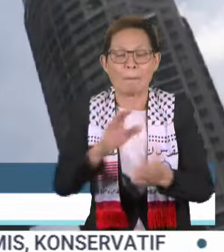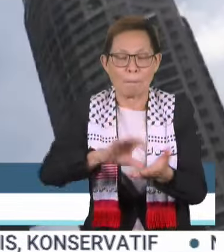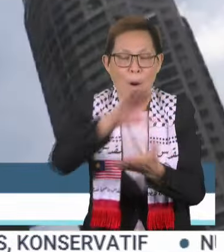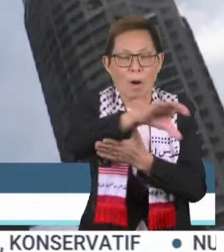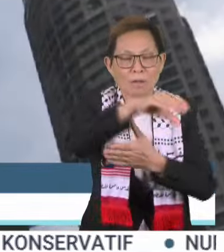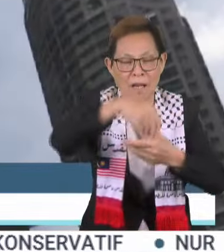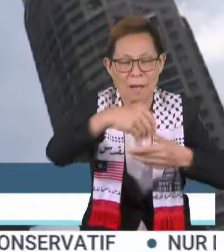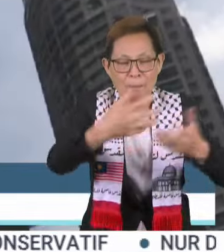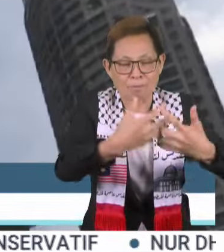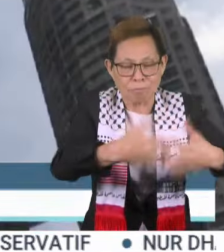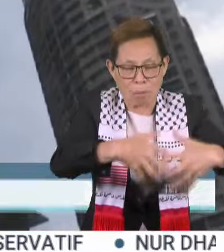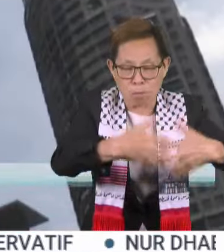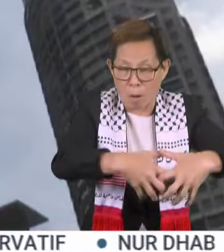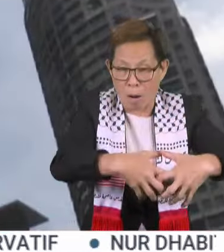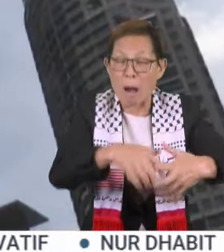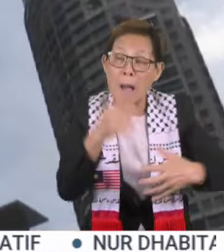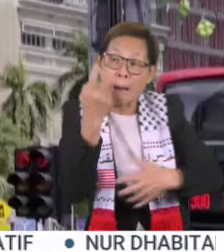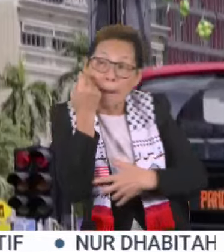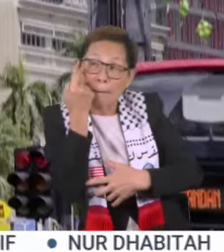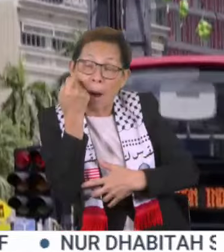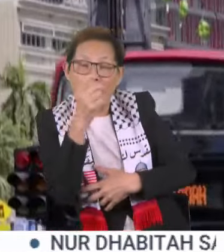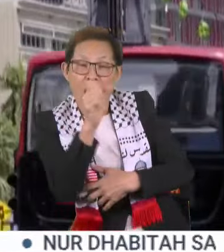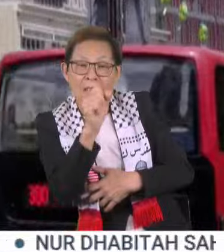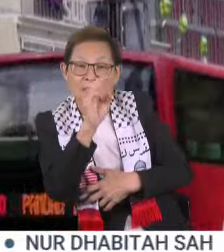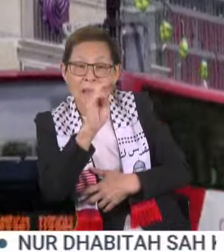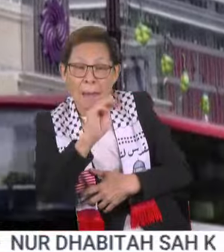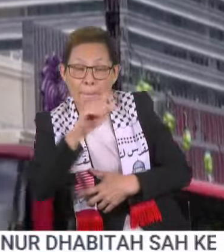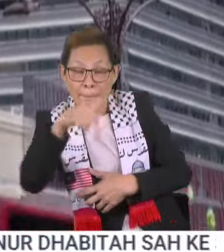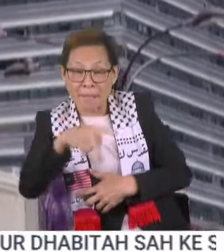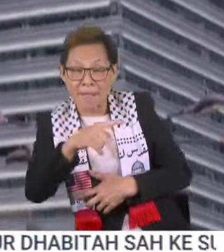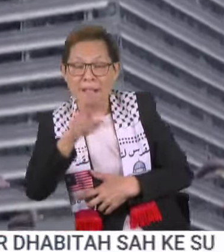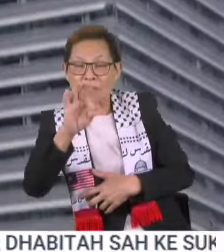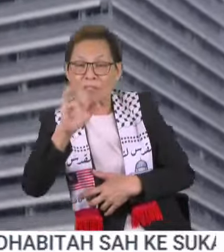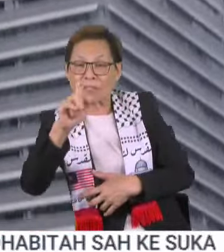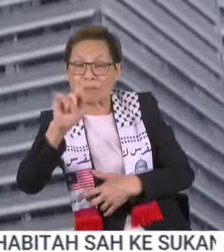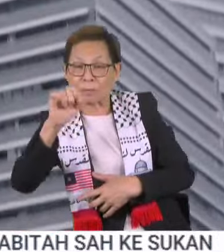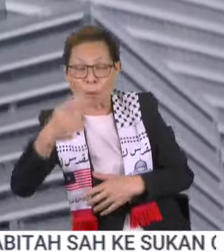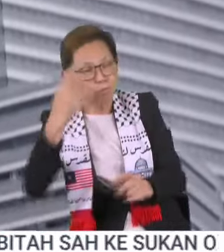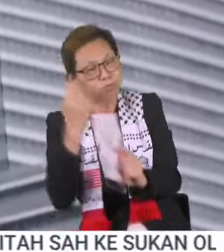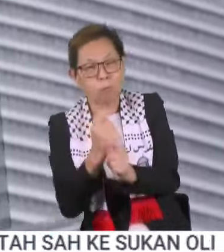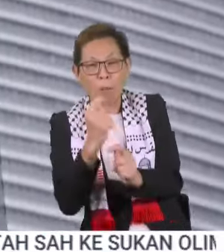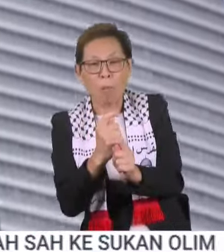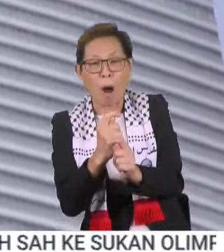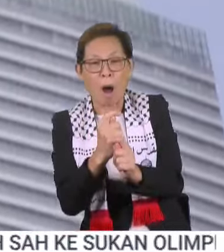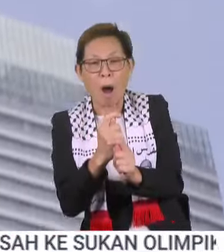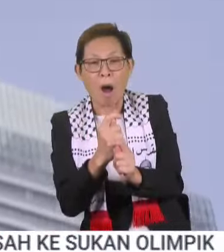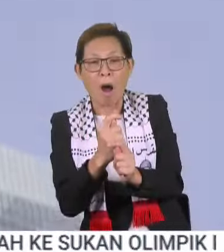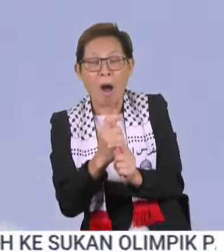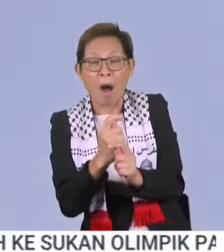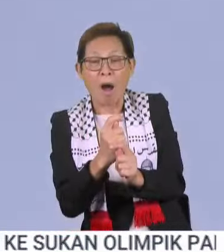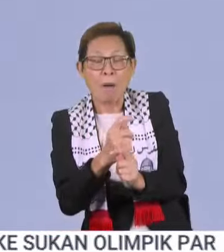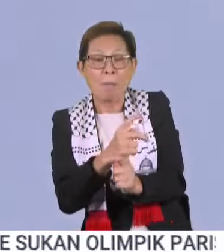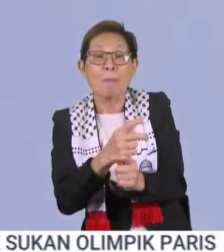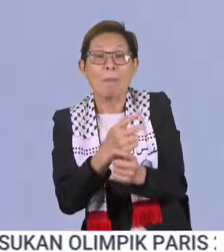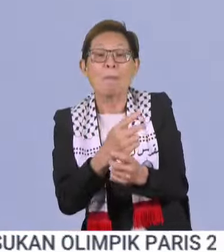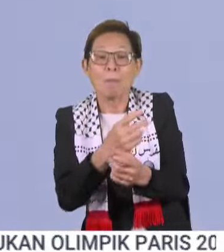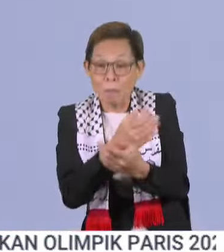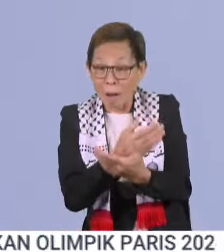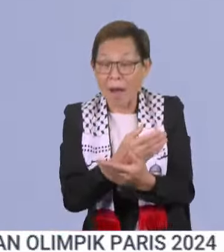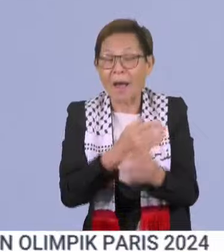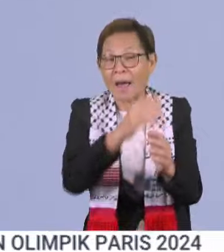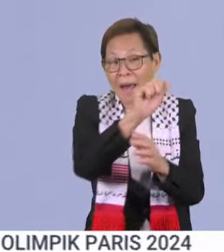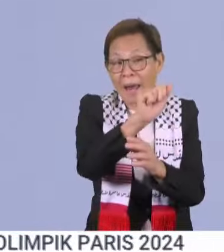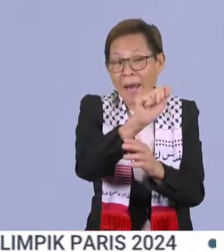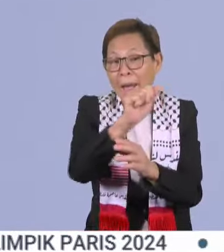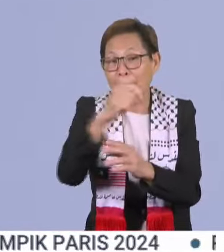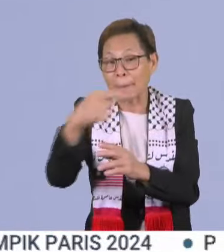pembuatan. Baru-baru ini, S&P dan Fitch mengekalkan penarafan kredit berdaulat Malaysia masing-masing pada